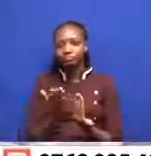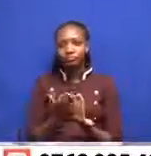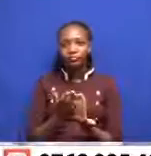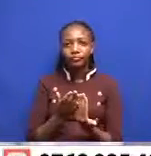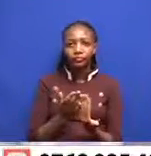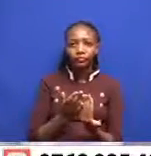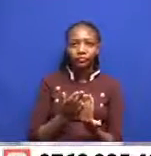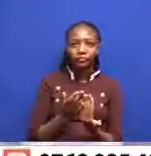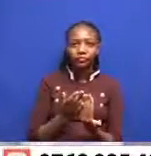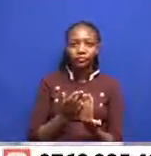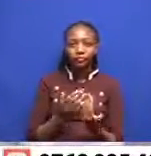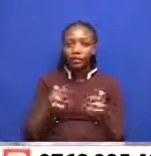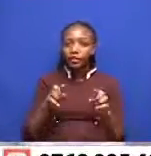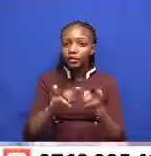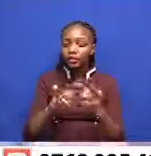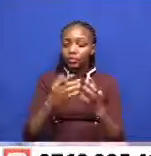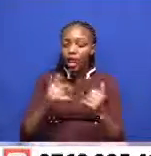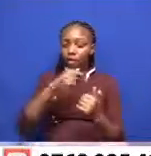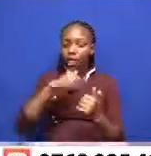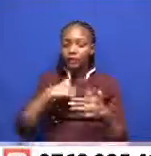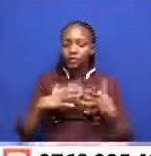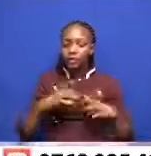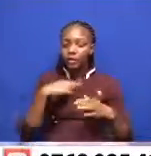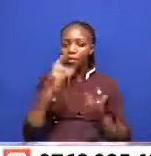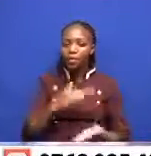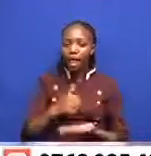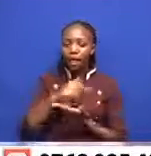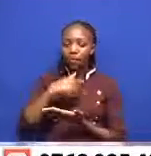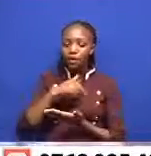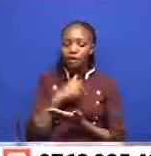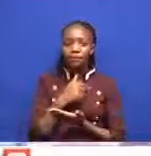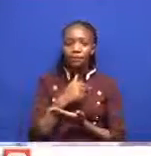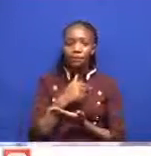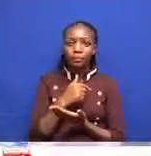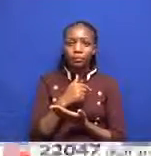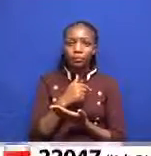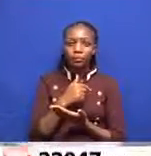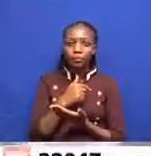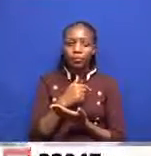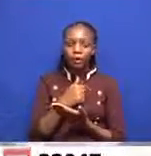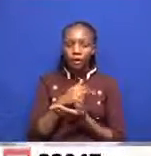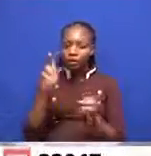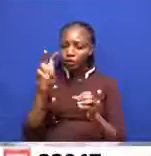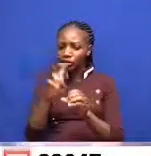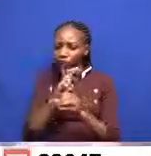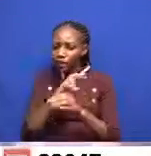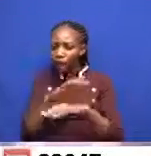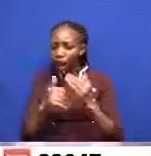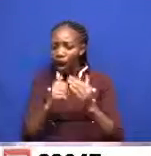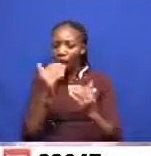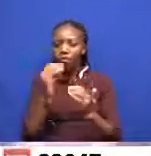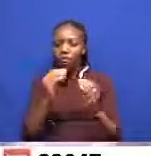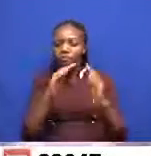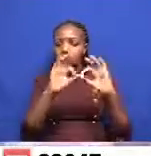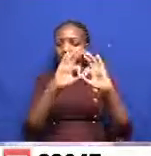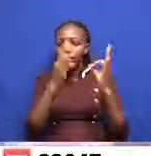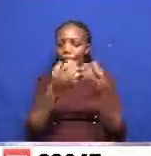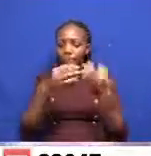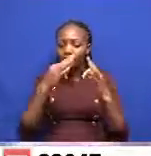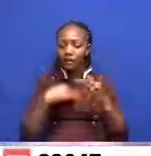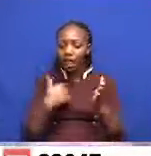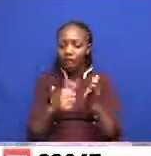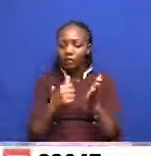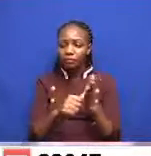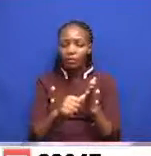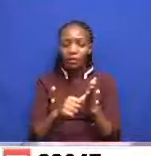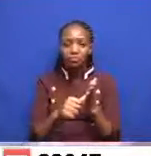Ndio tuwe sasa kuna wale wanatusaidia kuangalia kila household kukiwa kuna shida, hata hizi mambo za